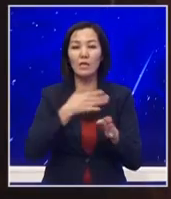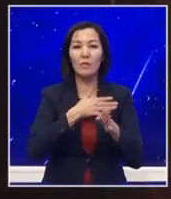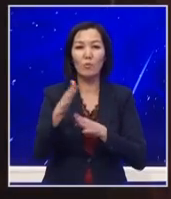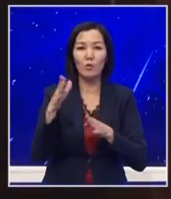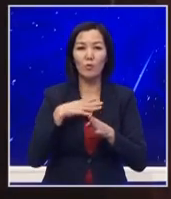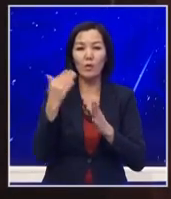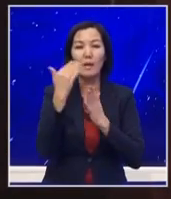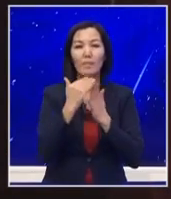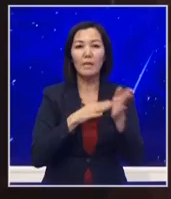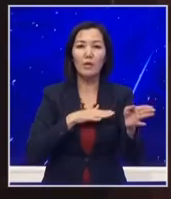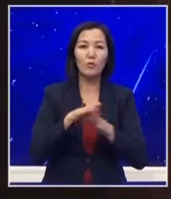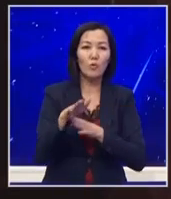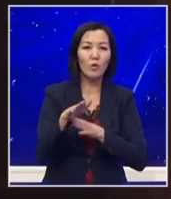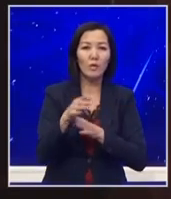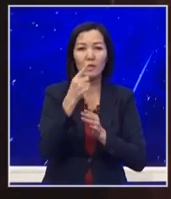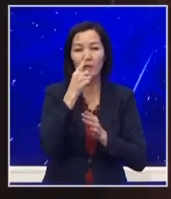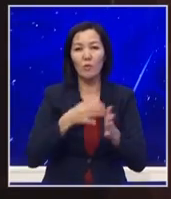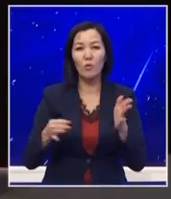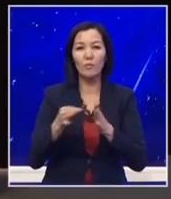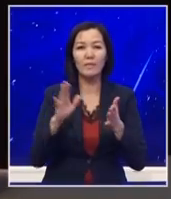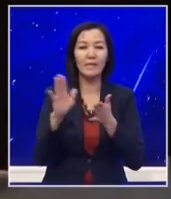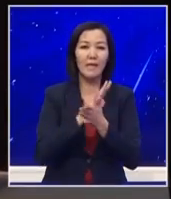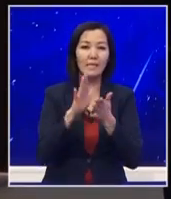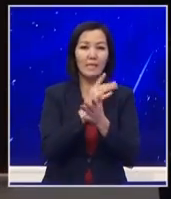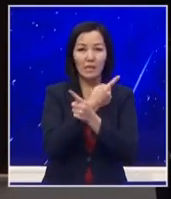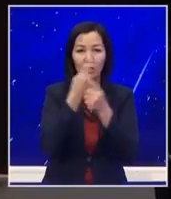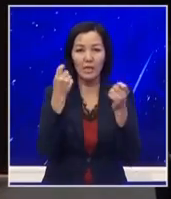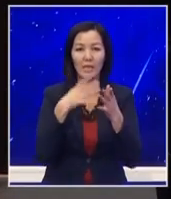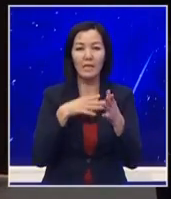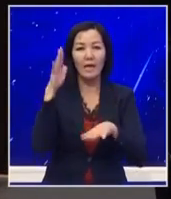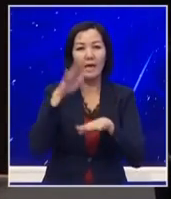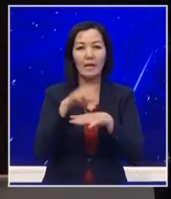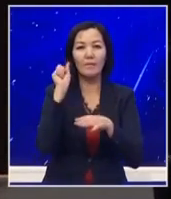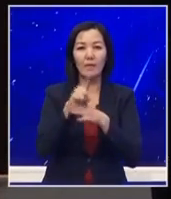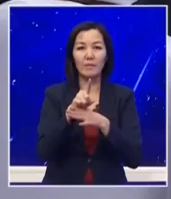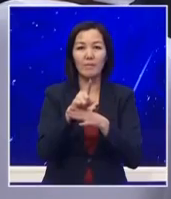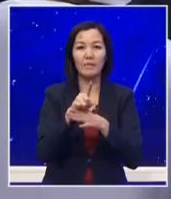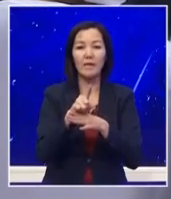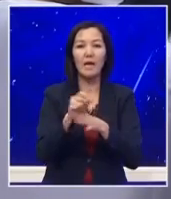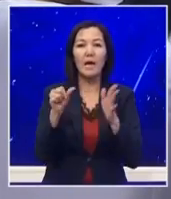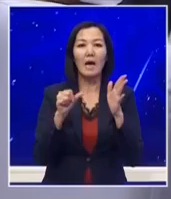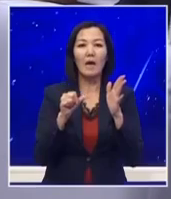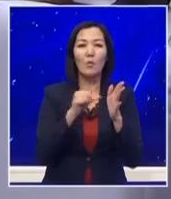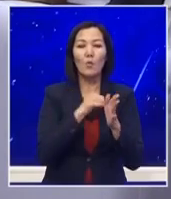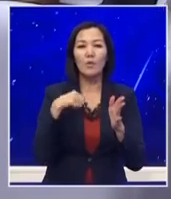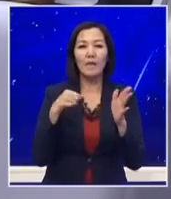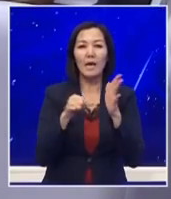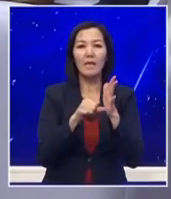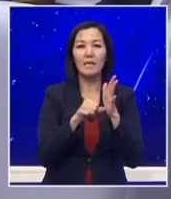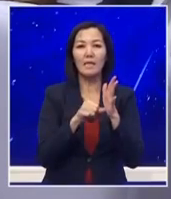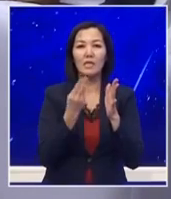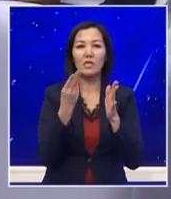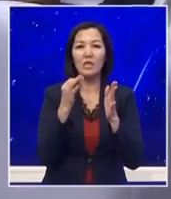отыр. Бағдарламаның толық мазмұны таяуда облыстық газеттерде жарияланады. Әкім тапсырмасы. Ал өзі 6-шы